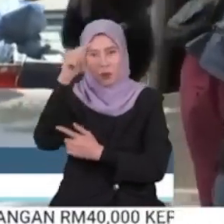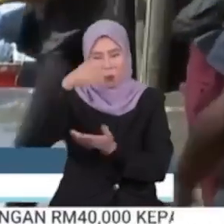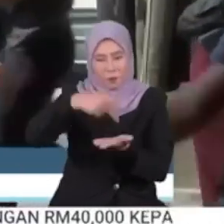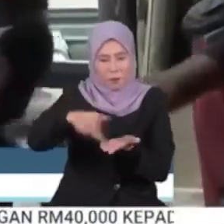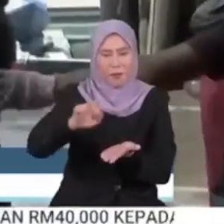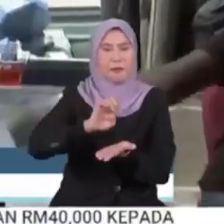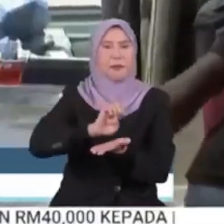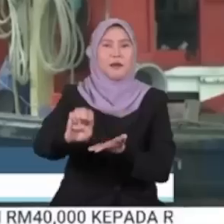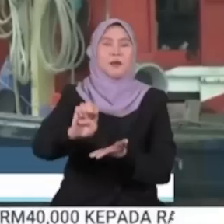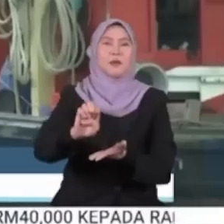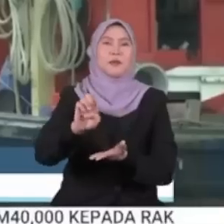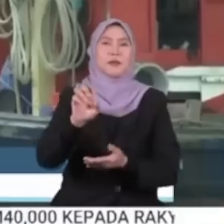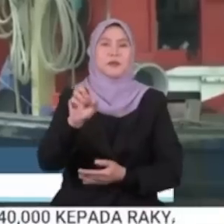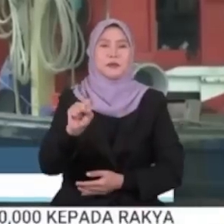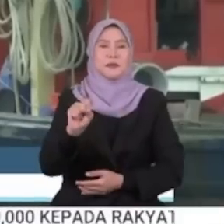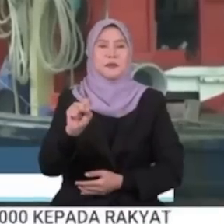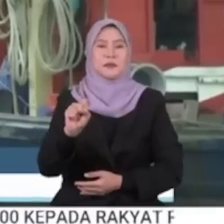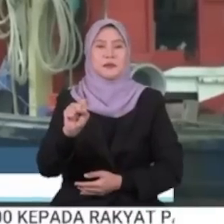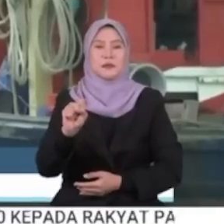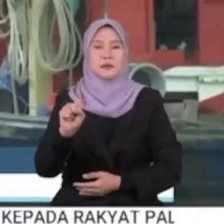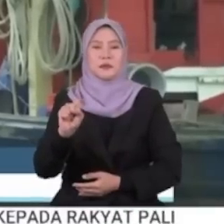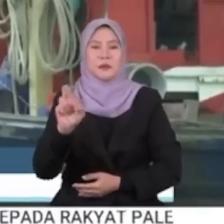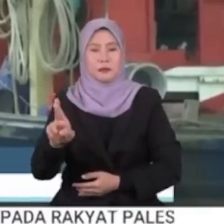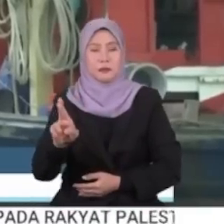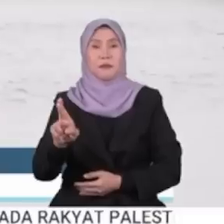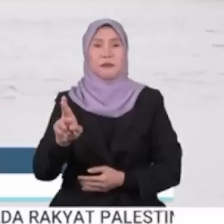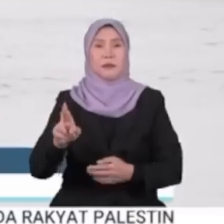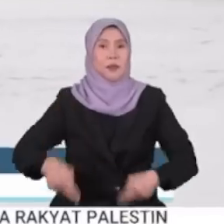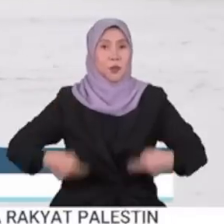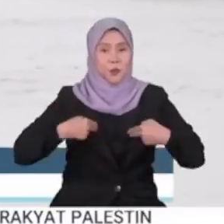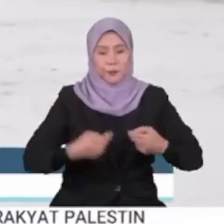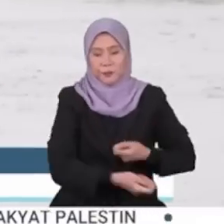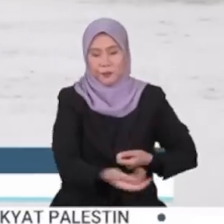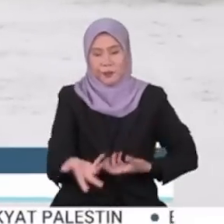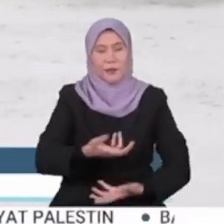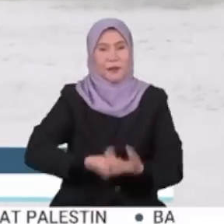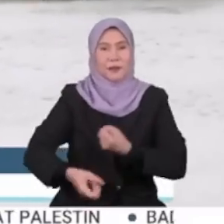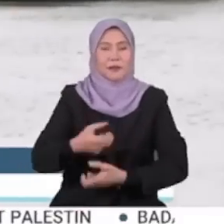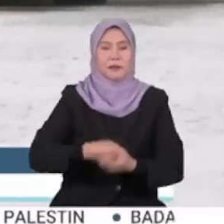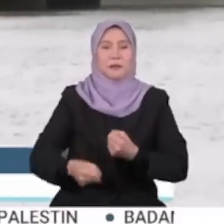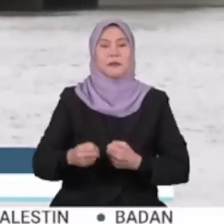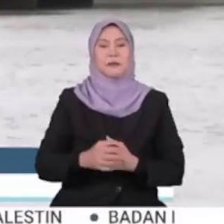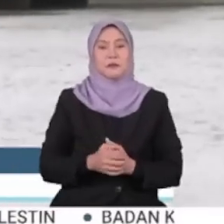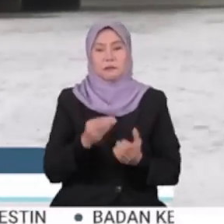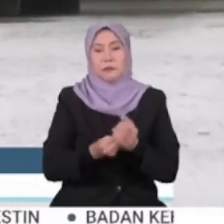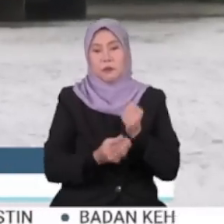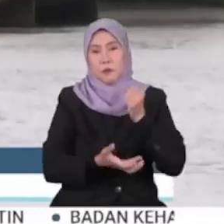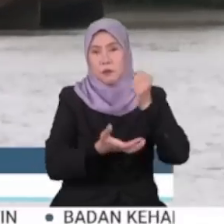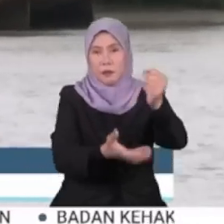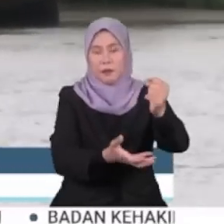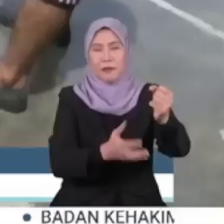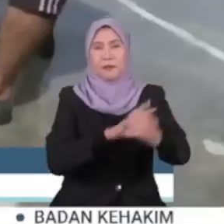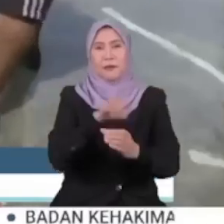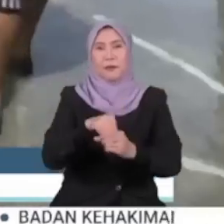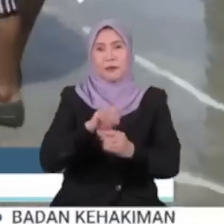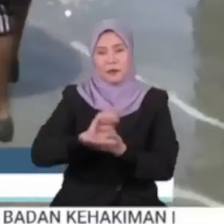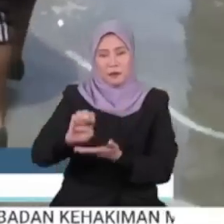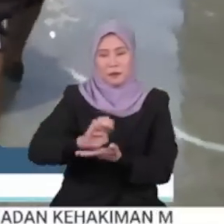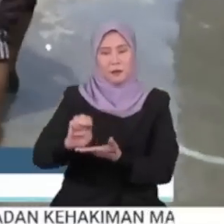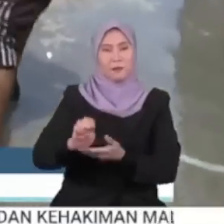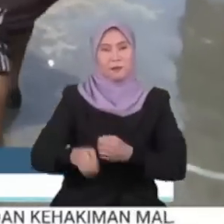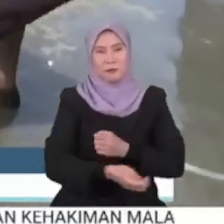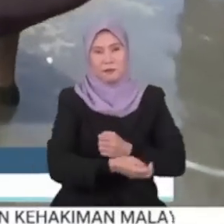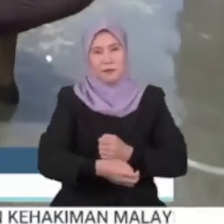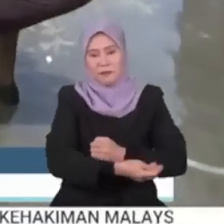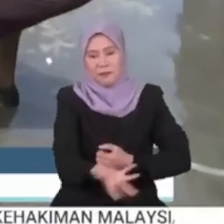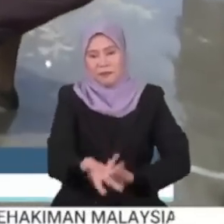pembayaran allowance sara hidup nelayan. Untuk tahun ini, RM147.3 juta ringgit diperuntuk merangkumi allowance sara hidup nelayan laut